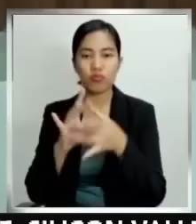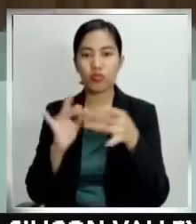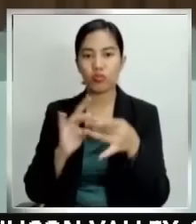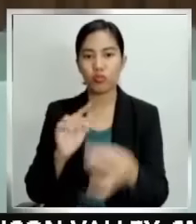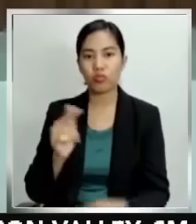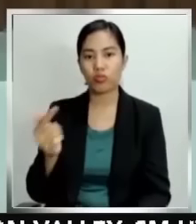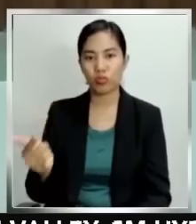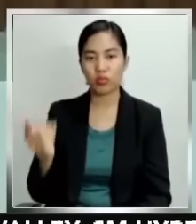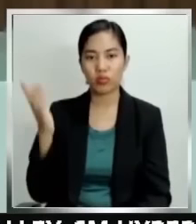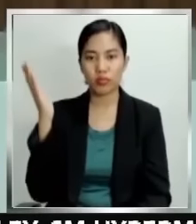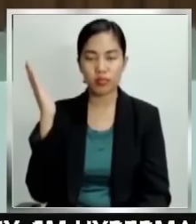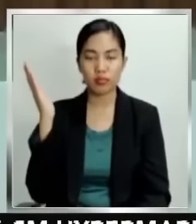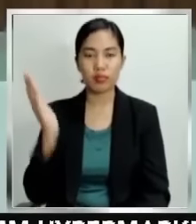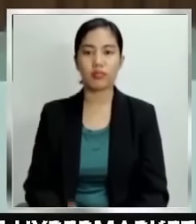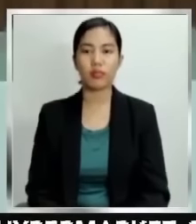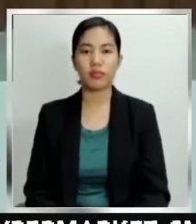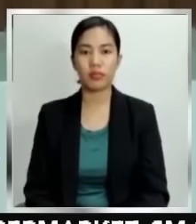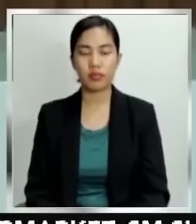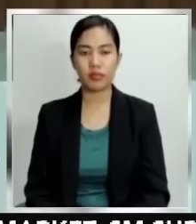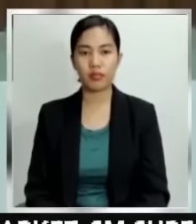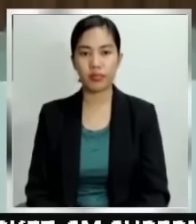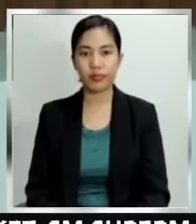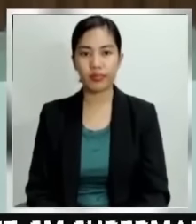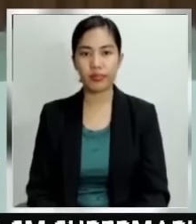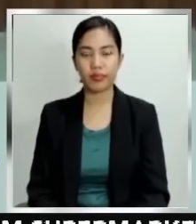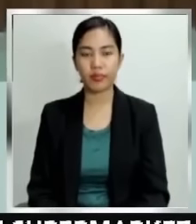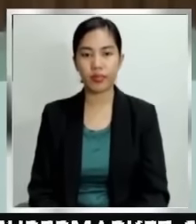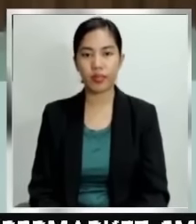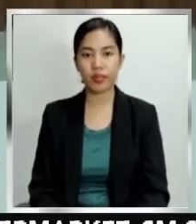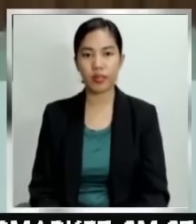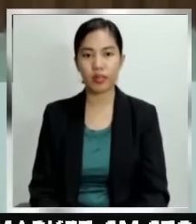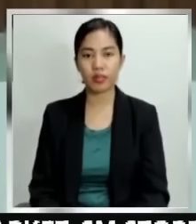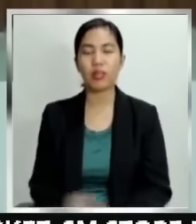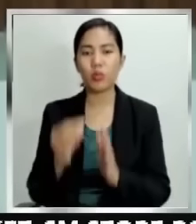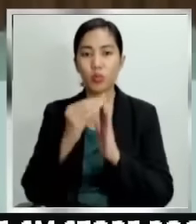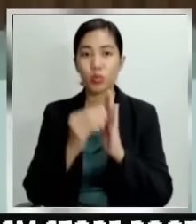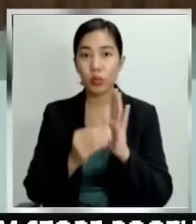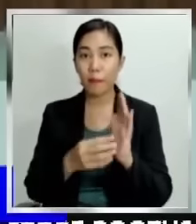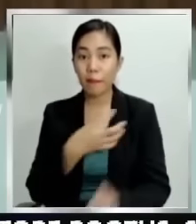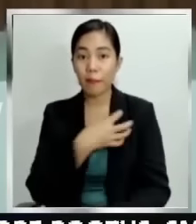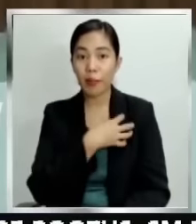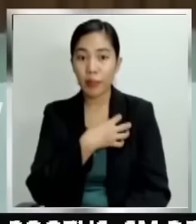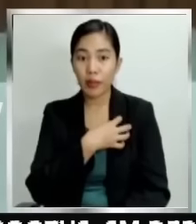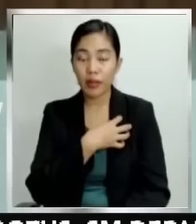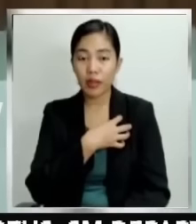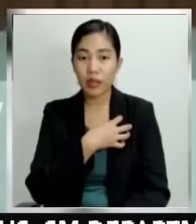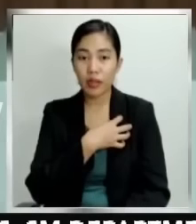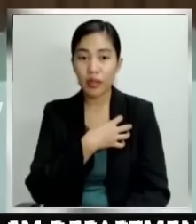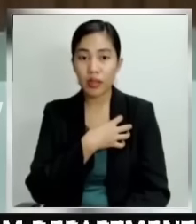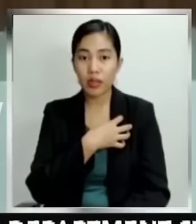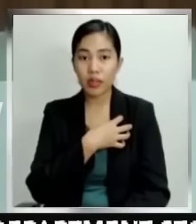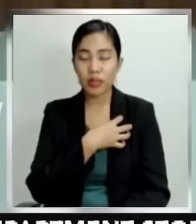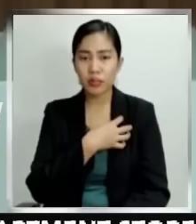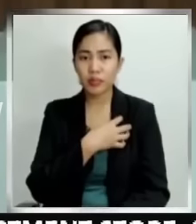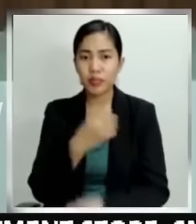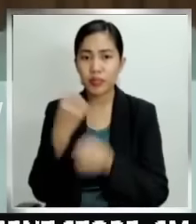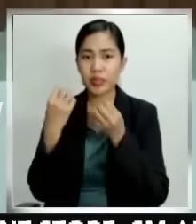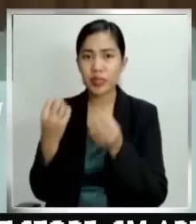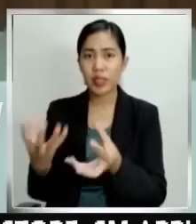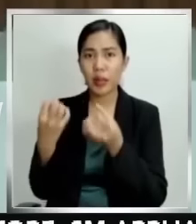And then sa record ng Philippine National Police, ano, mas marami tayong, mas mataas ang scamming, ang online